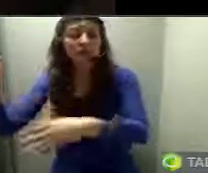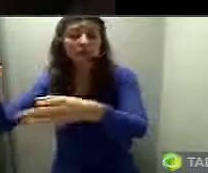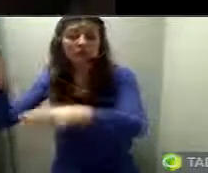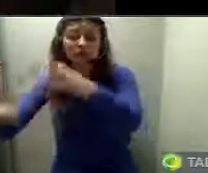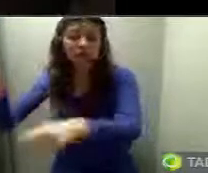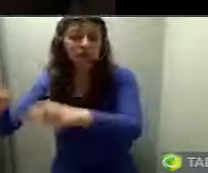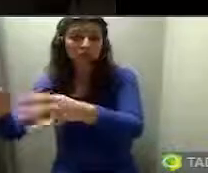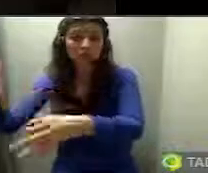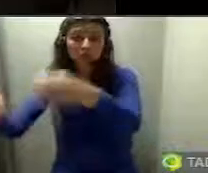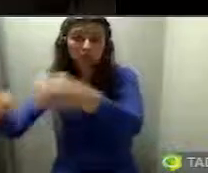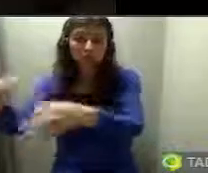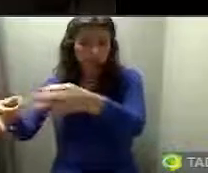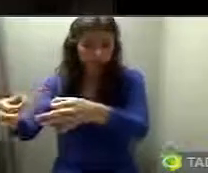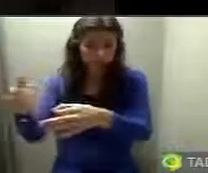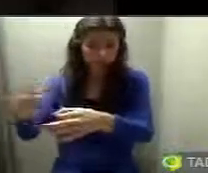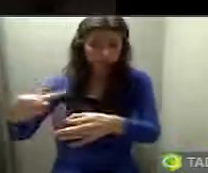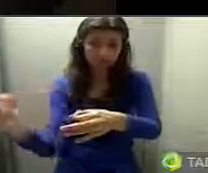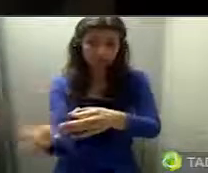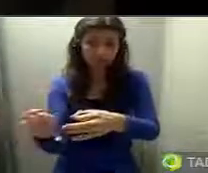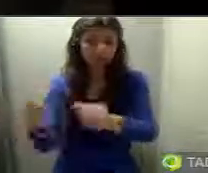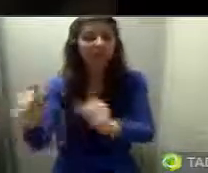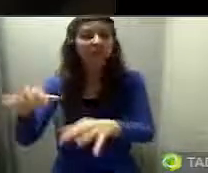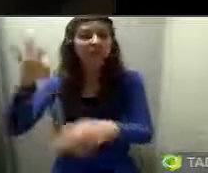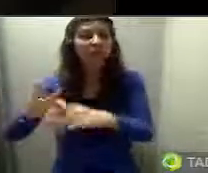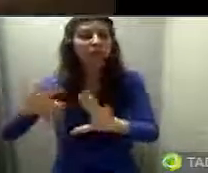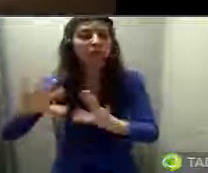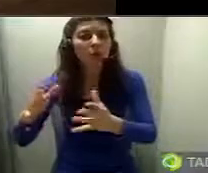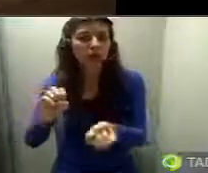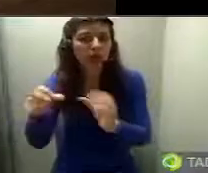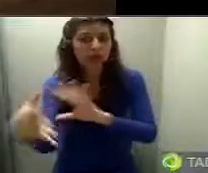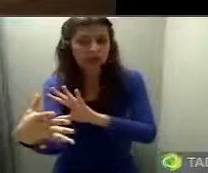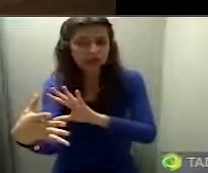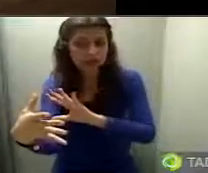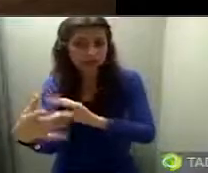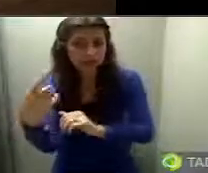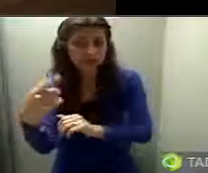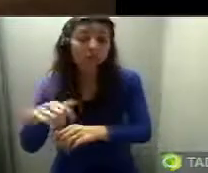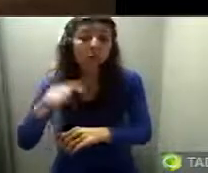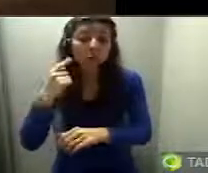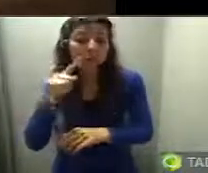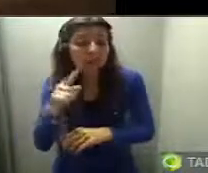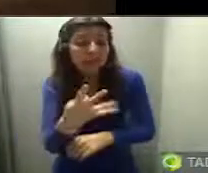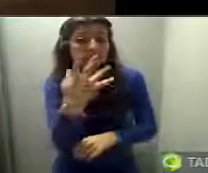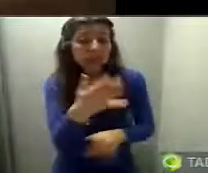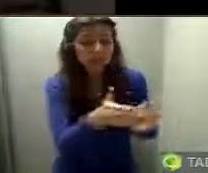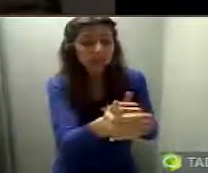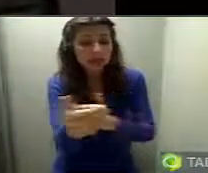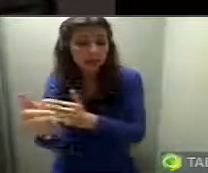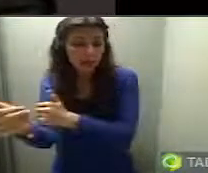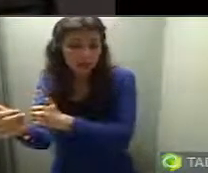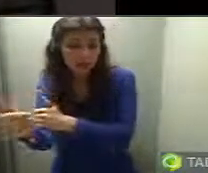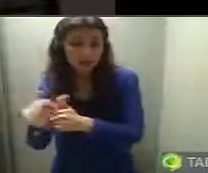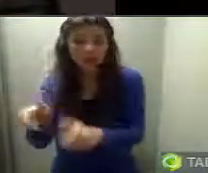des jurys ont voté par Internet pour 5 grandes catégories. Et le jury Internet,